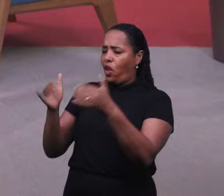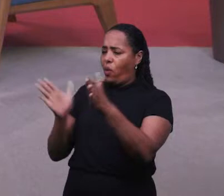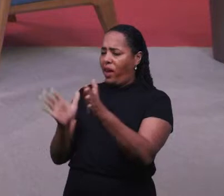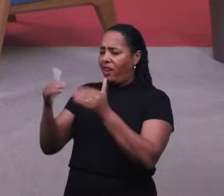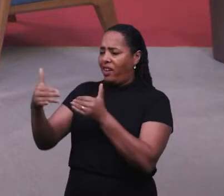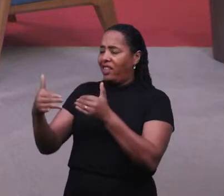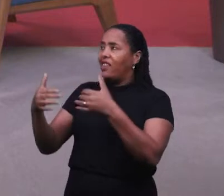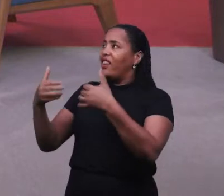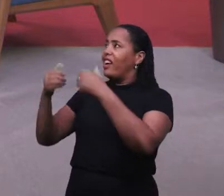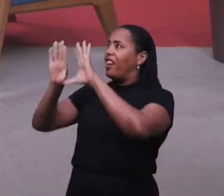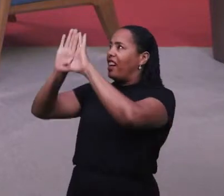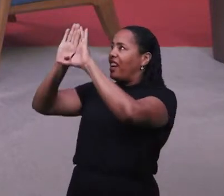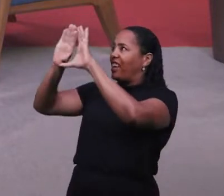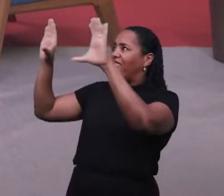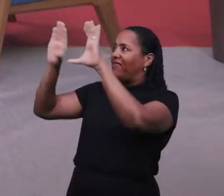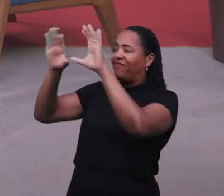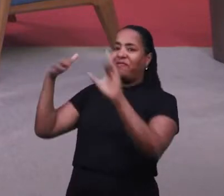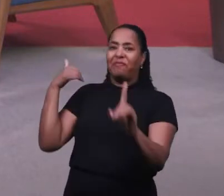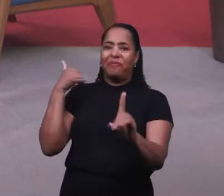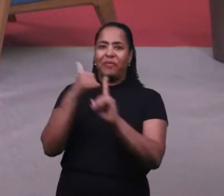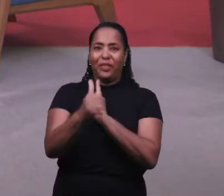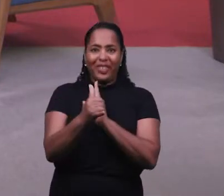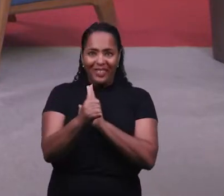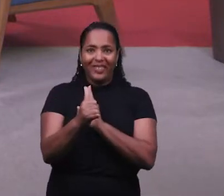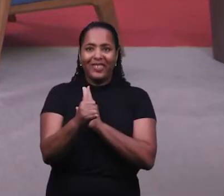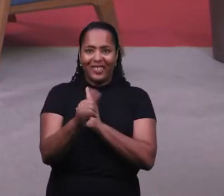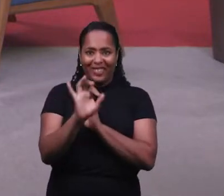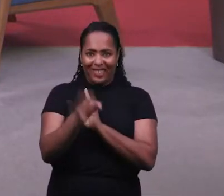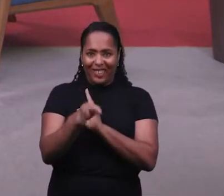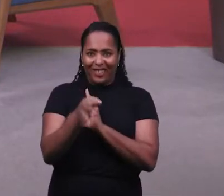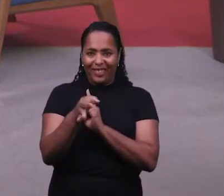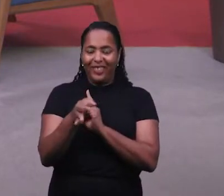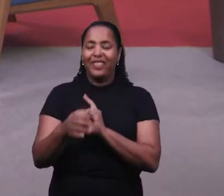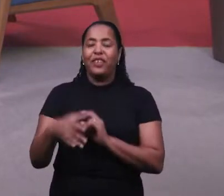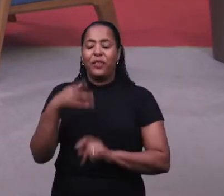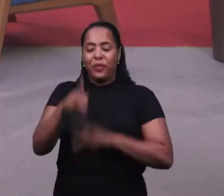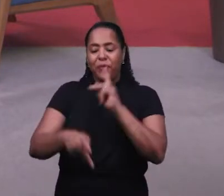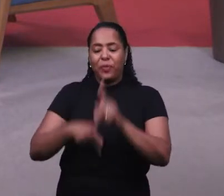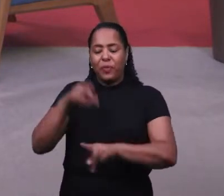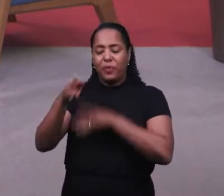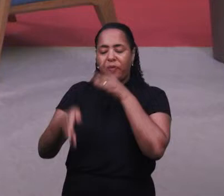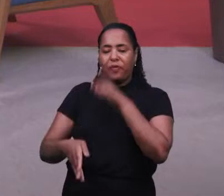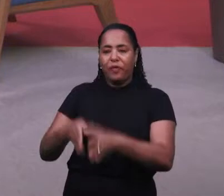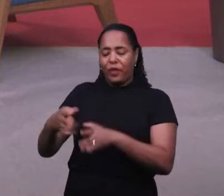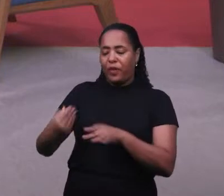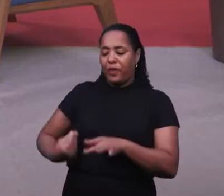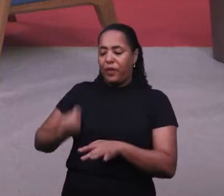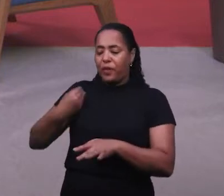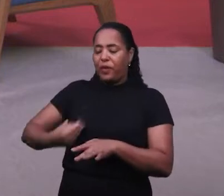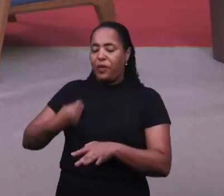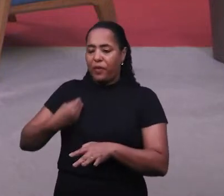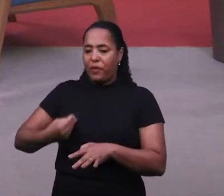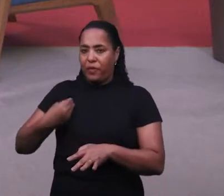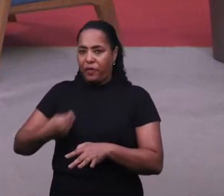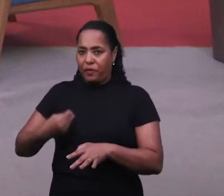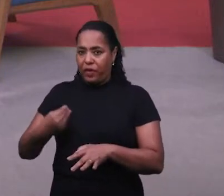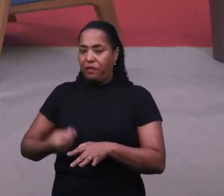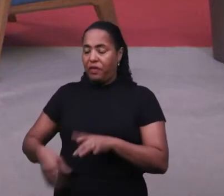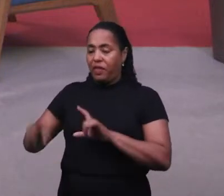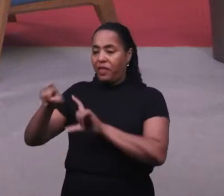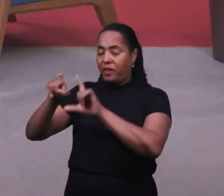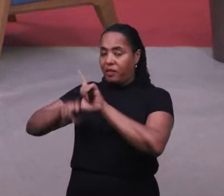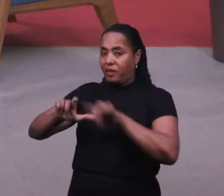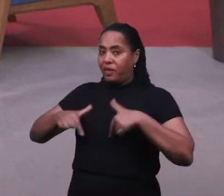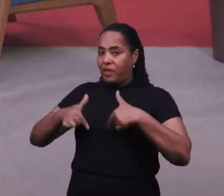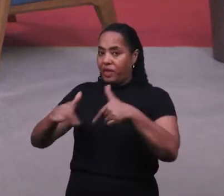Mais de l'arche céleste, de l'arche prophétique. Oui, l'Église vit en fonction de l'opération